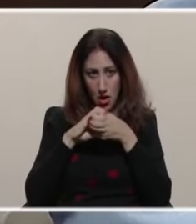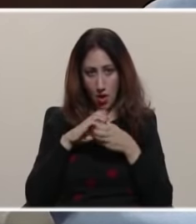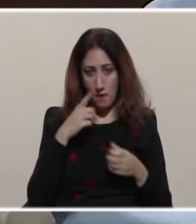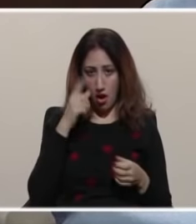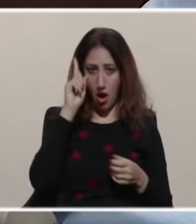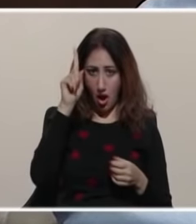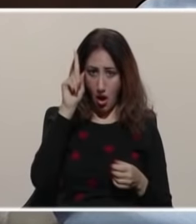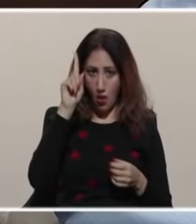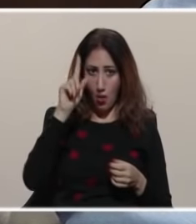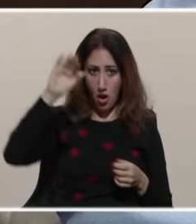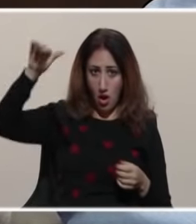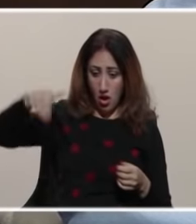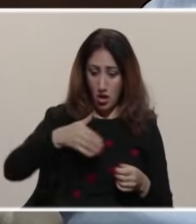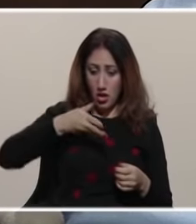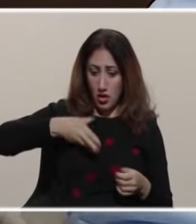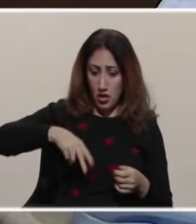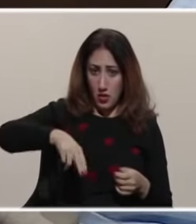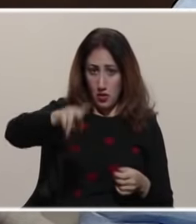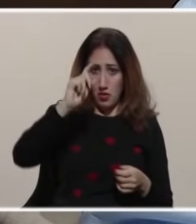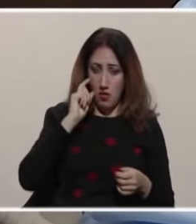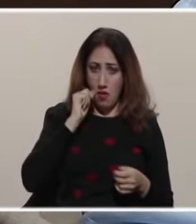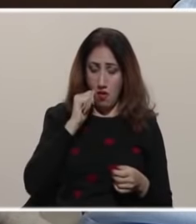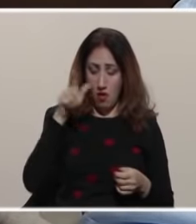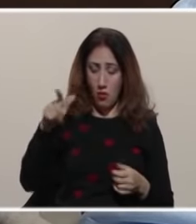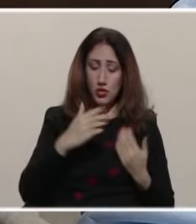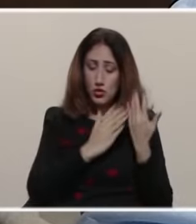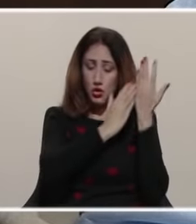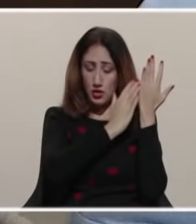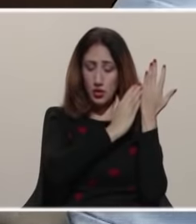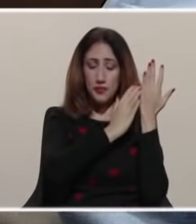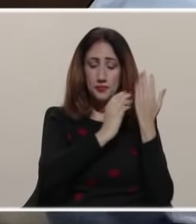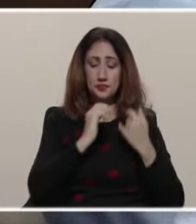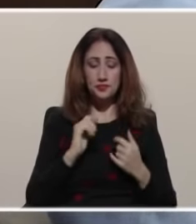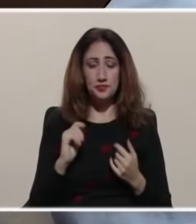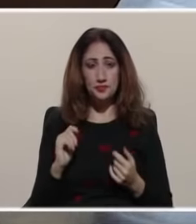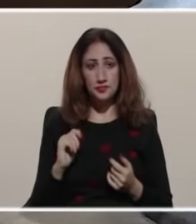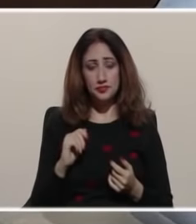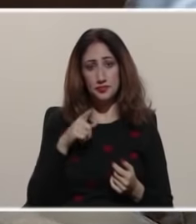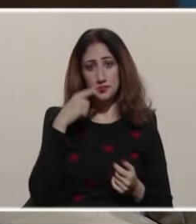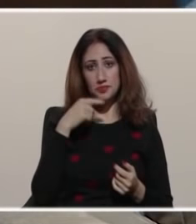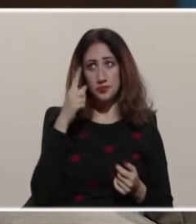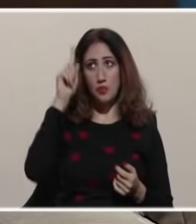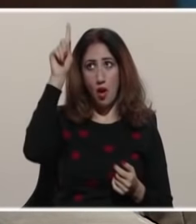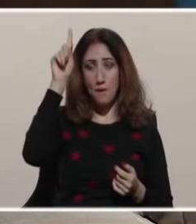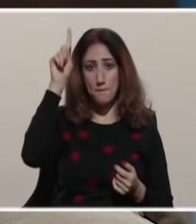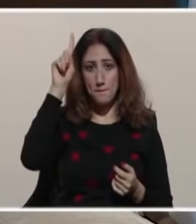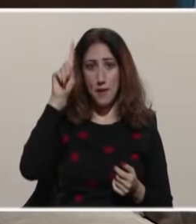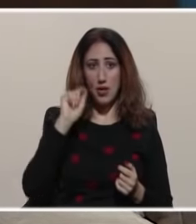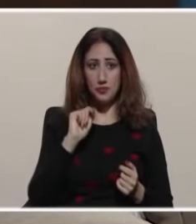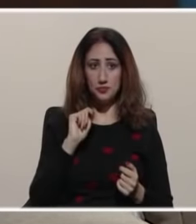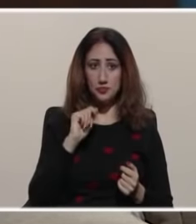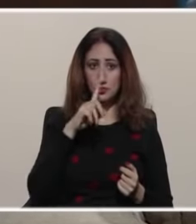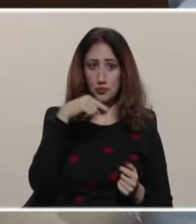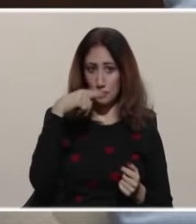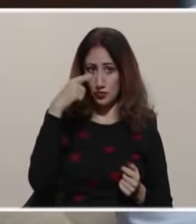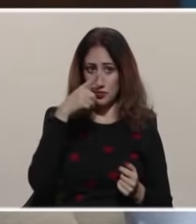يمر عليكم من هذا الطريق رجل من أهل الجنة. فتخيل حد ربنا بيشهده، تخيل